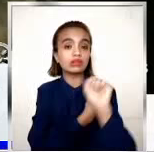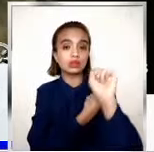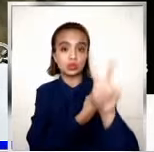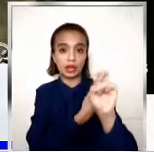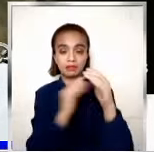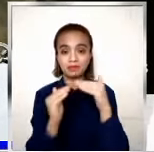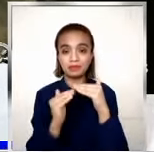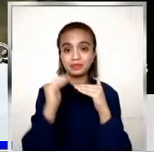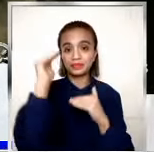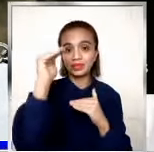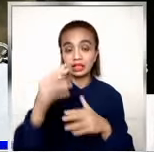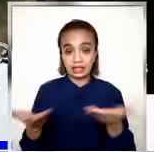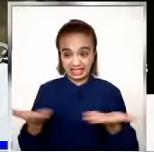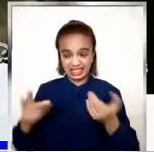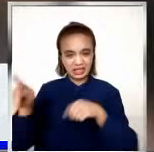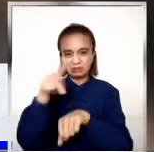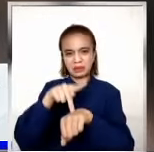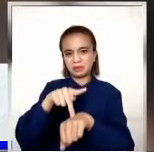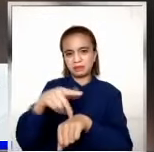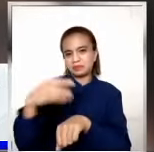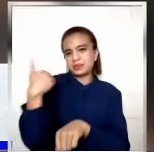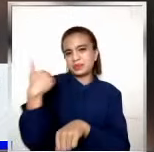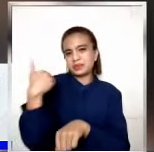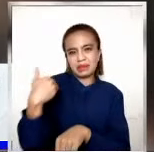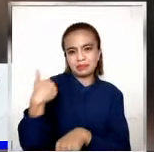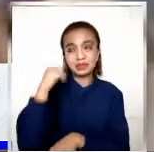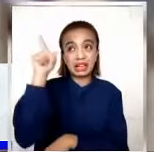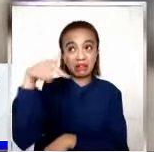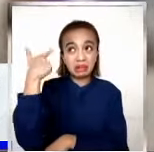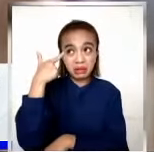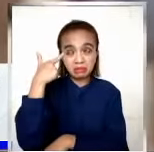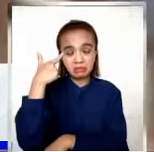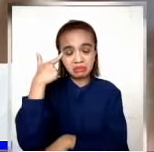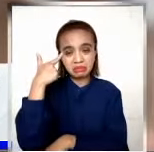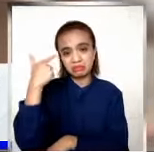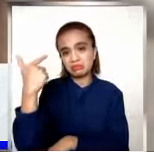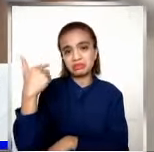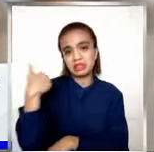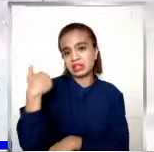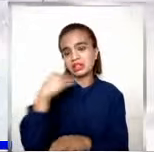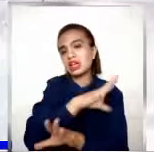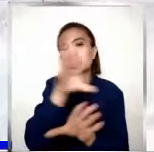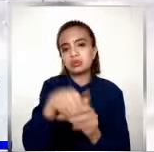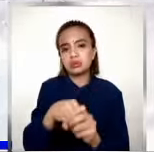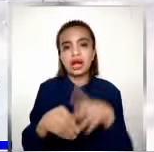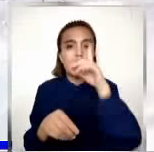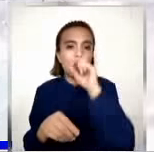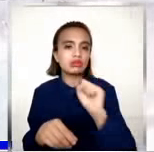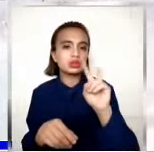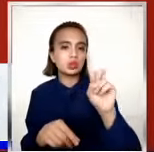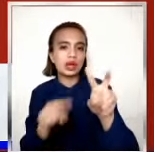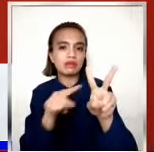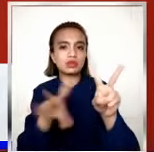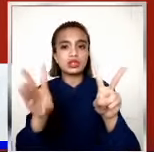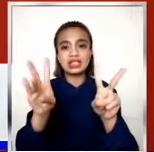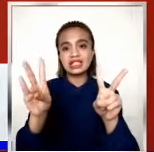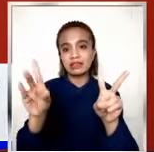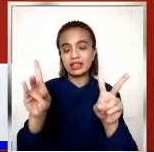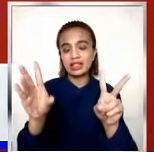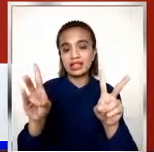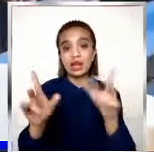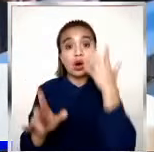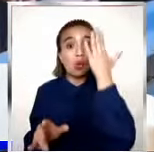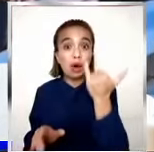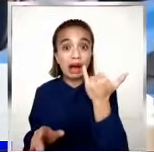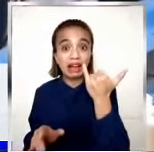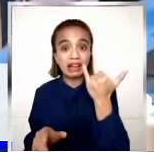Pilipinas, hindi pa nagpapasya ang gobyernong isama na sa vaccination ang 12 to 17 years old dahil isinasaalang-alang ang limitadong